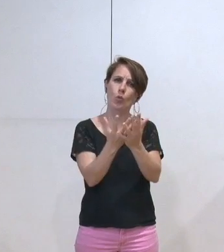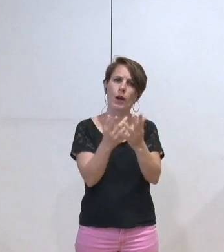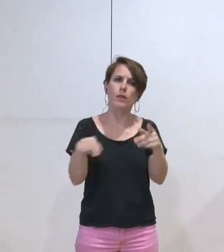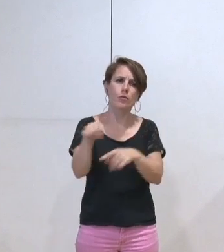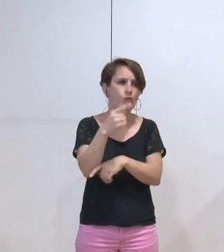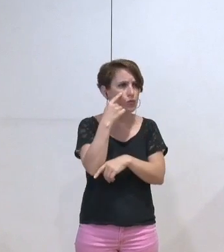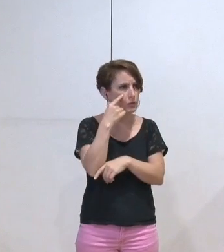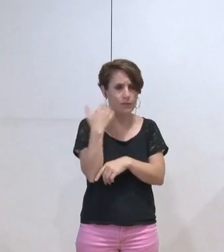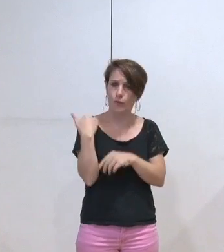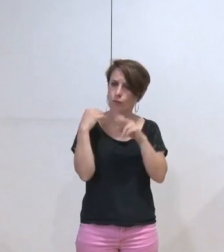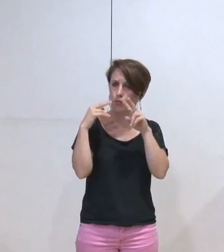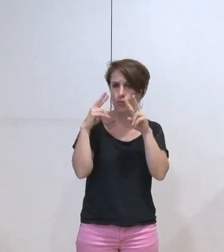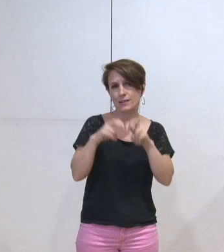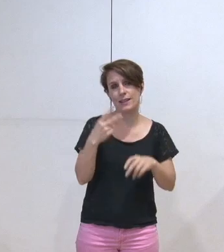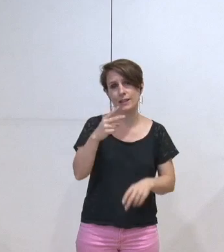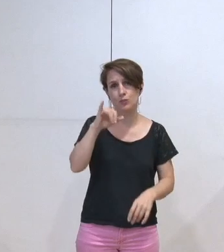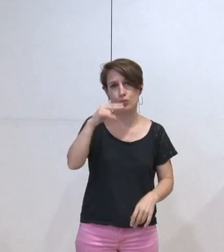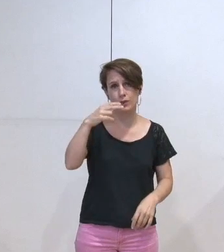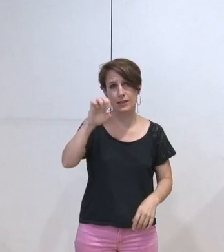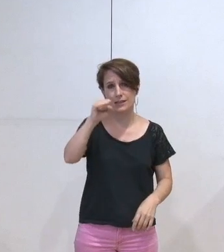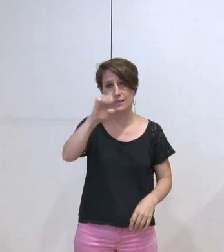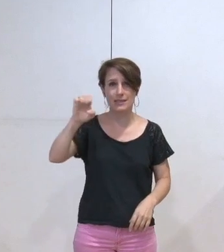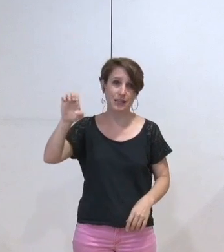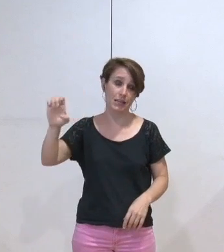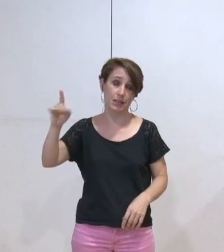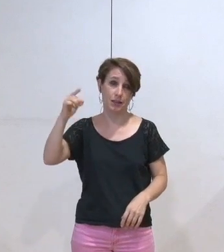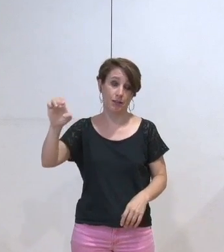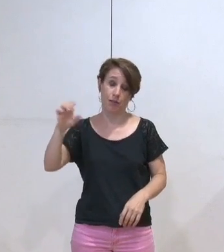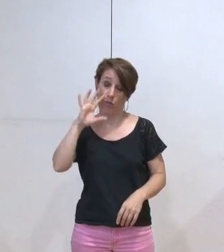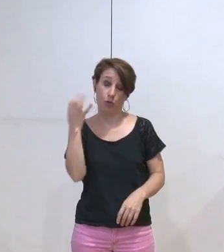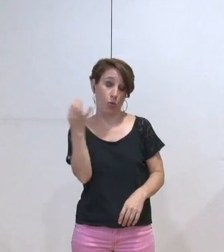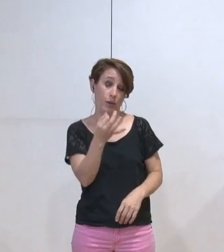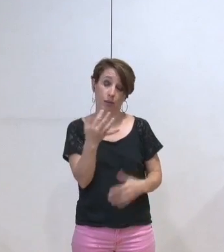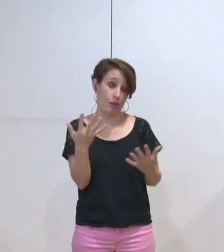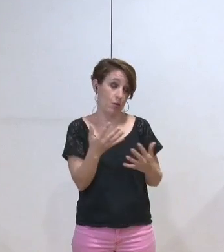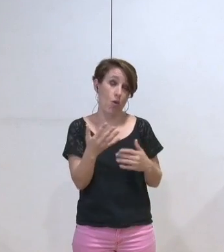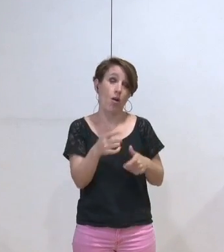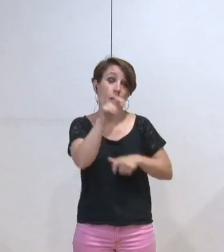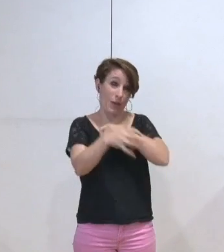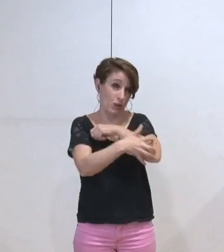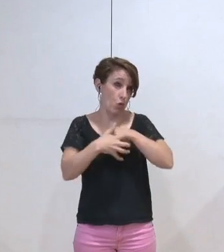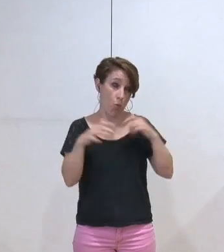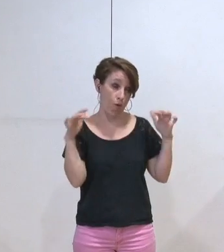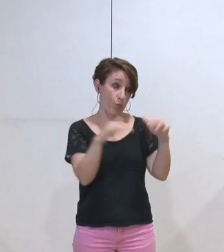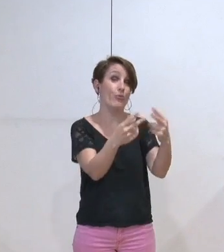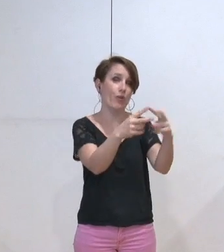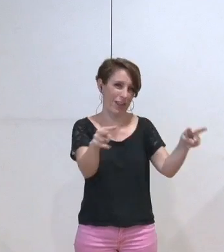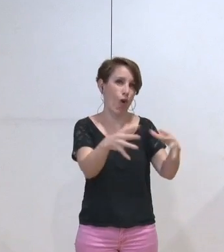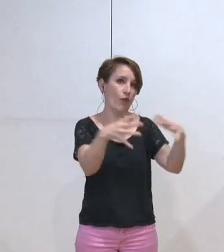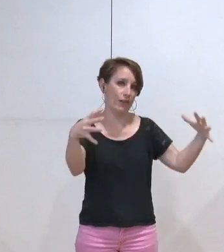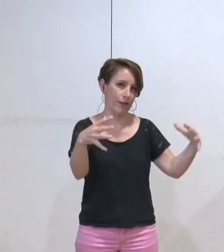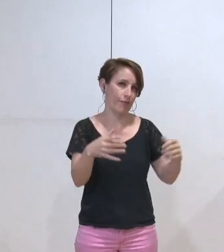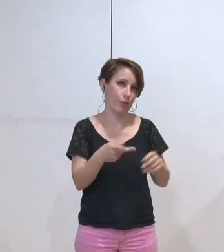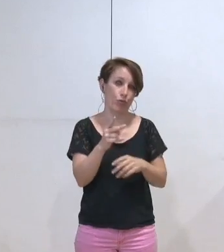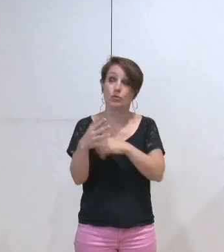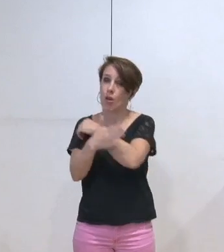l'INC de l'Observatoire de la pauvreté qui confirme la concentration de la grande pauvreté dans les grandes villes et dans les grandes métropoles c'est le caractère tout à